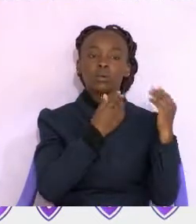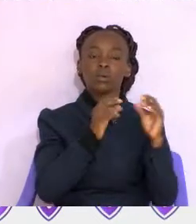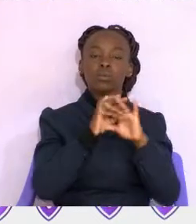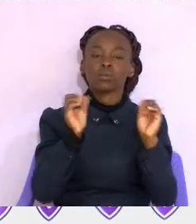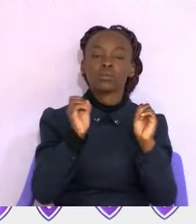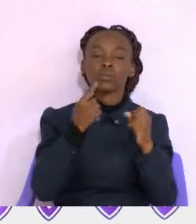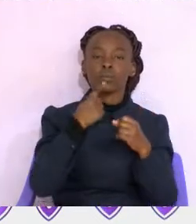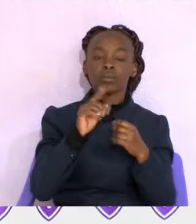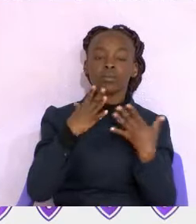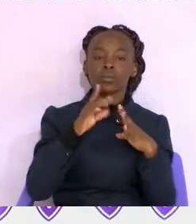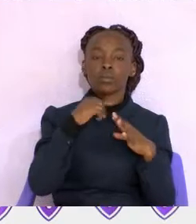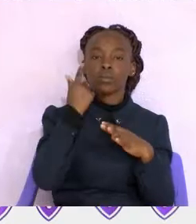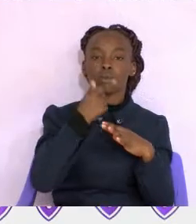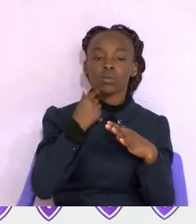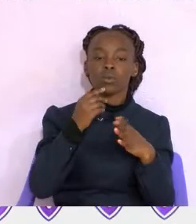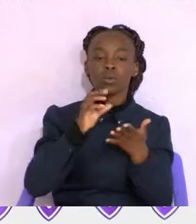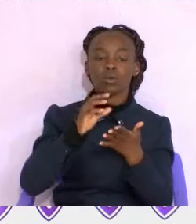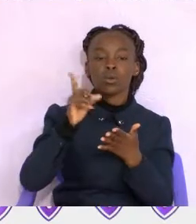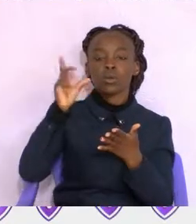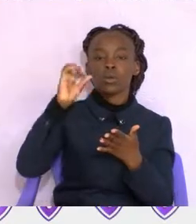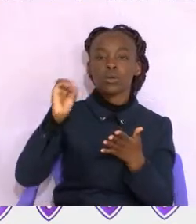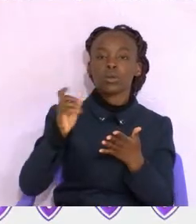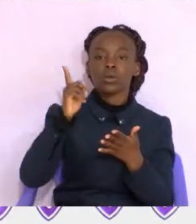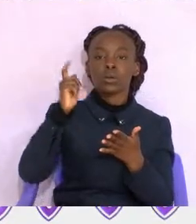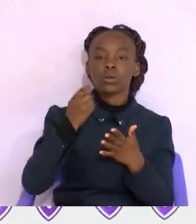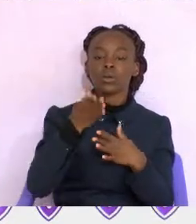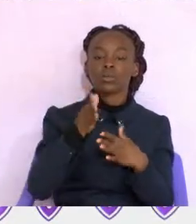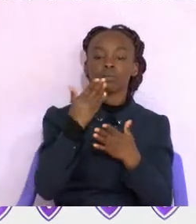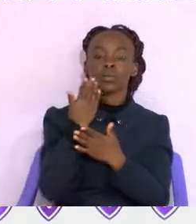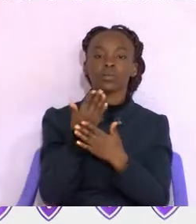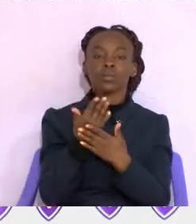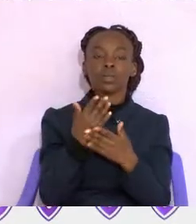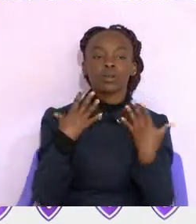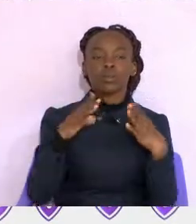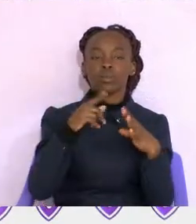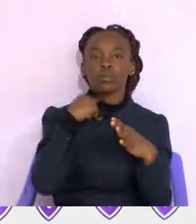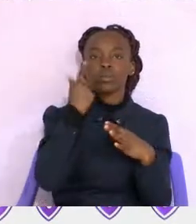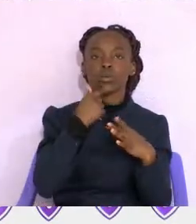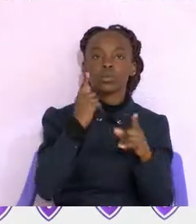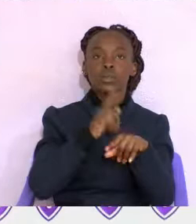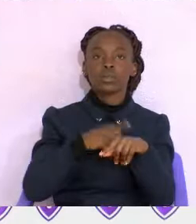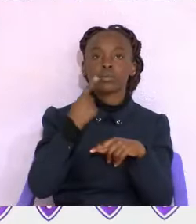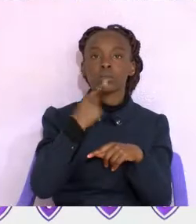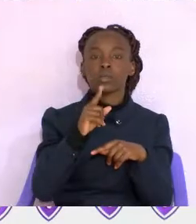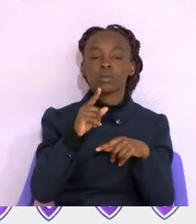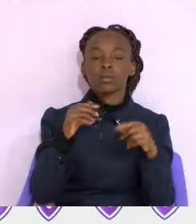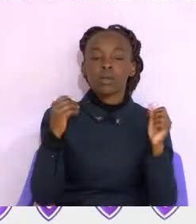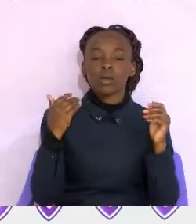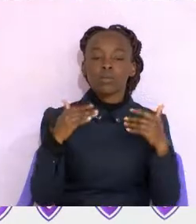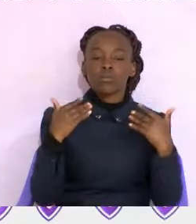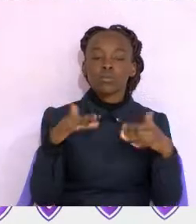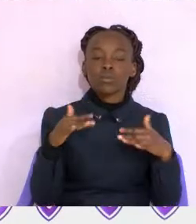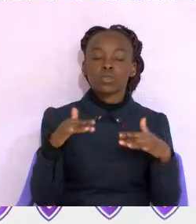watu wameonekana kupoteza vitu vyao. Anawaambia watu wapendwa, wale hata hivi anaposema dhoruba bado inaendelea